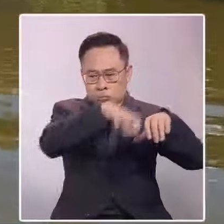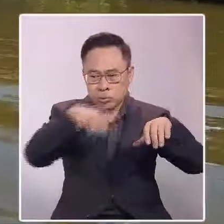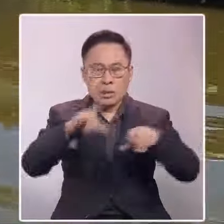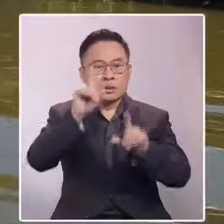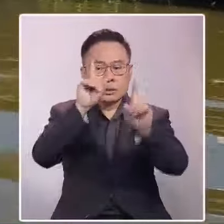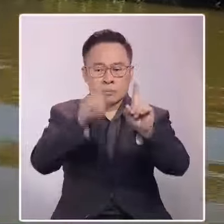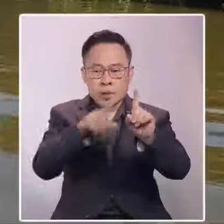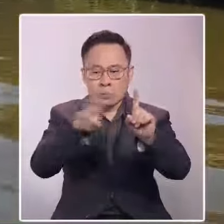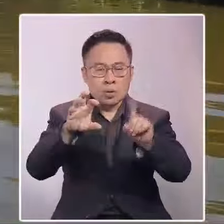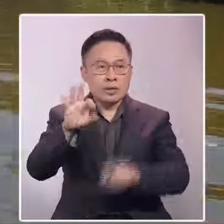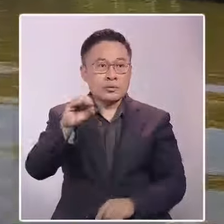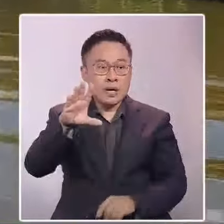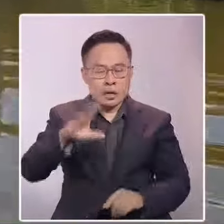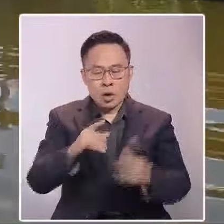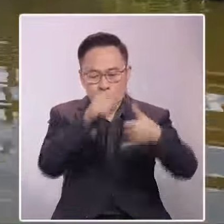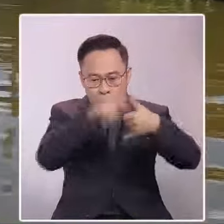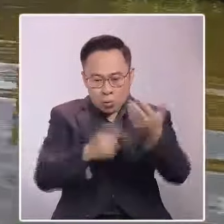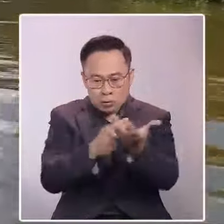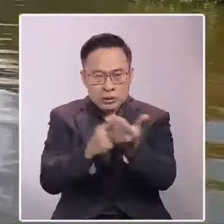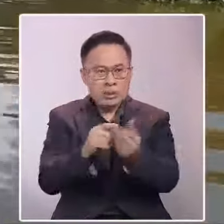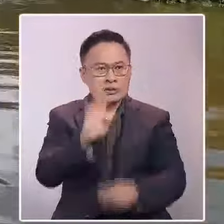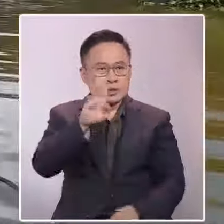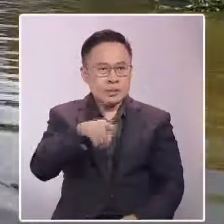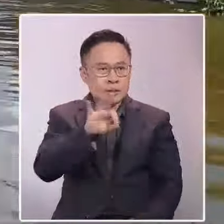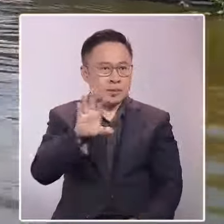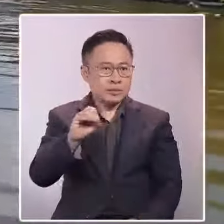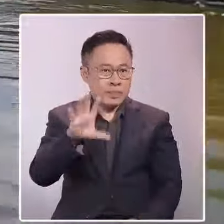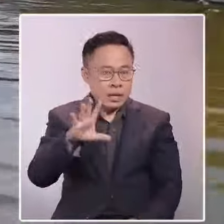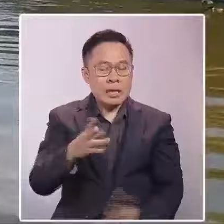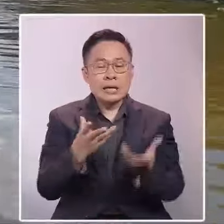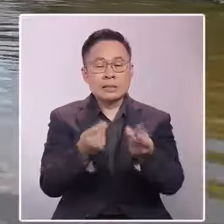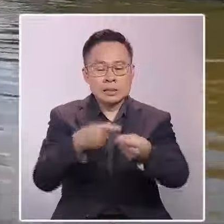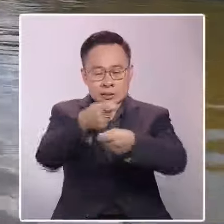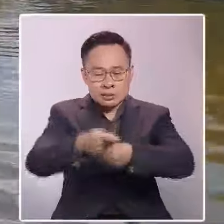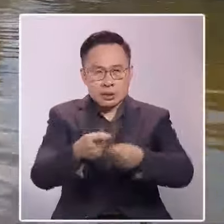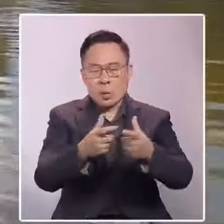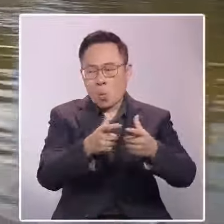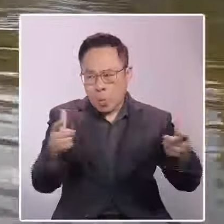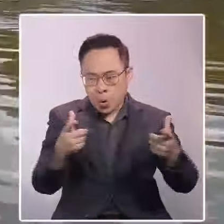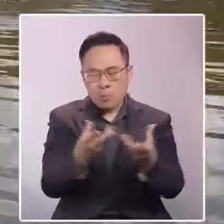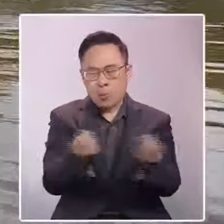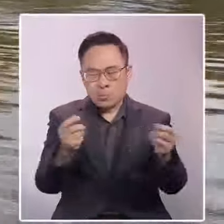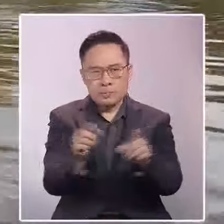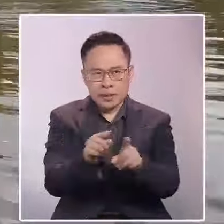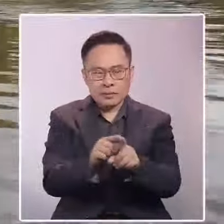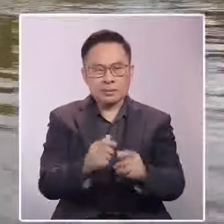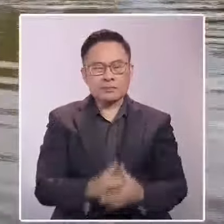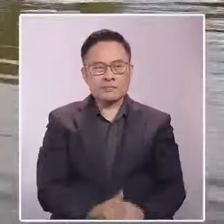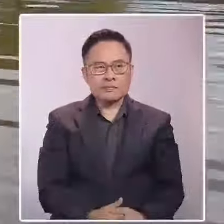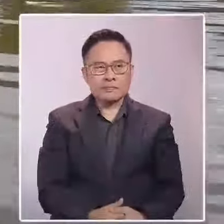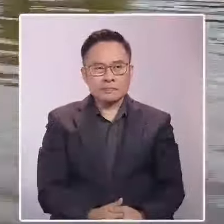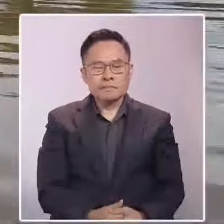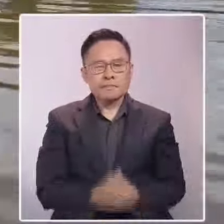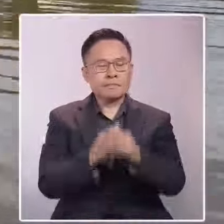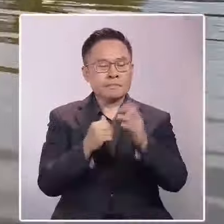กว่า4,950คนนะครับแล้วก็มีพื้นที่การเกษตรเนี่ยเสียหายจำนวนมากจริงๆนะครับขยับลงมาหน่อยนะคะ